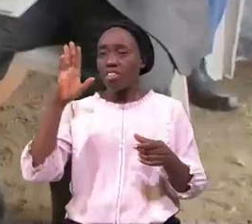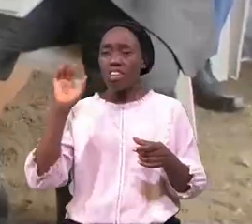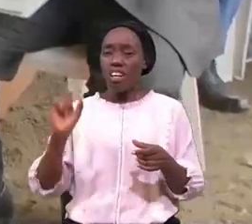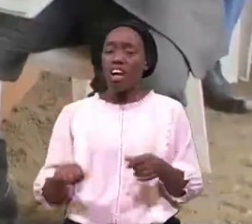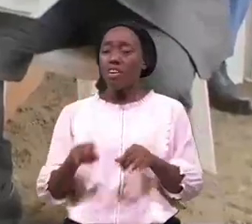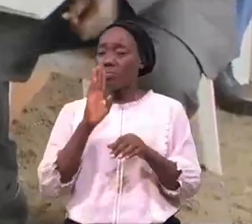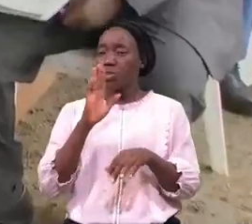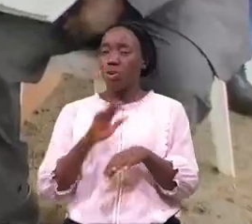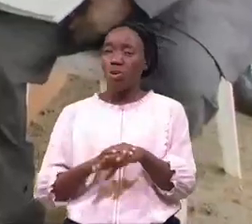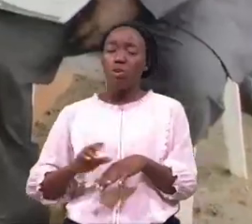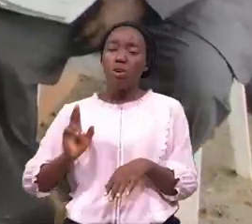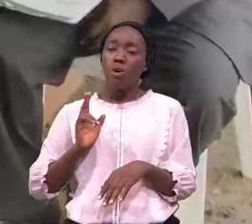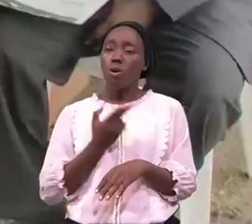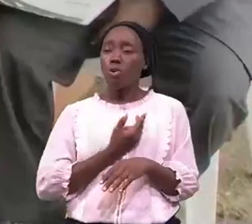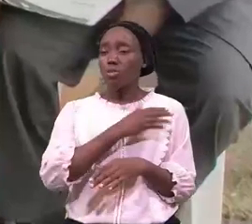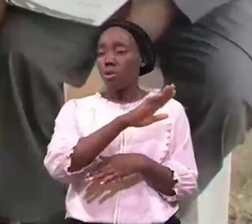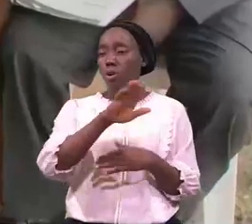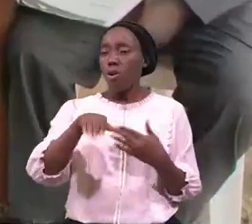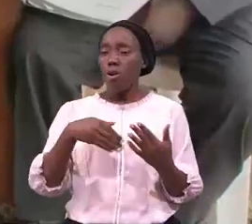Mais ils oublient que la grande grâce doit être sur nous tous.